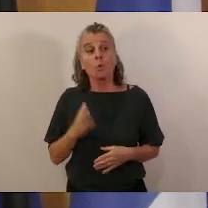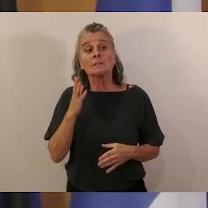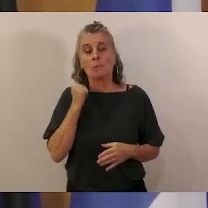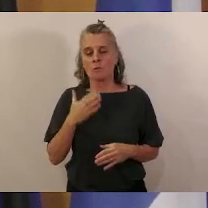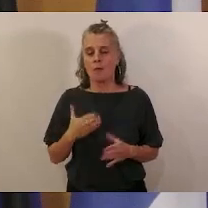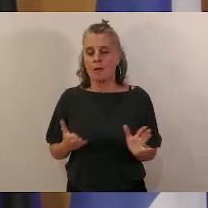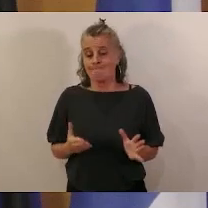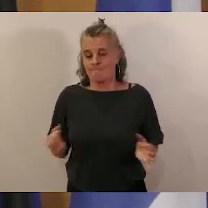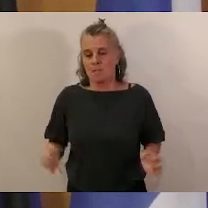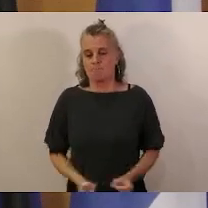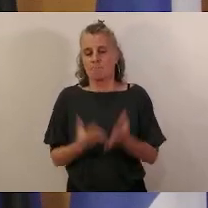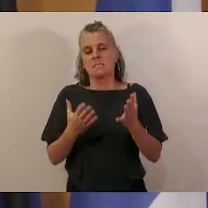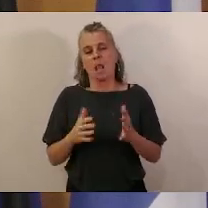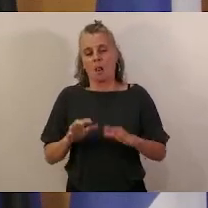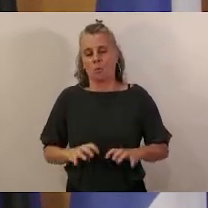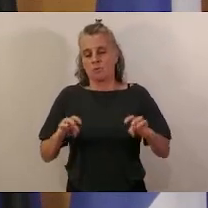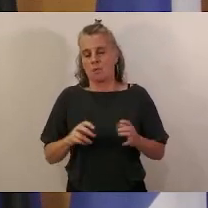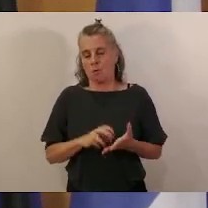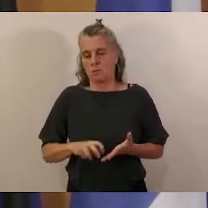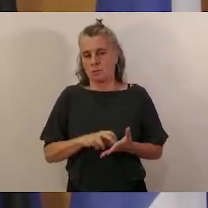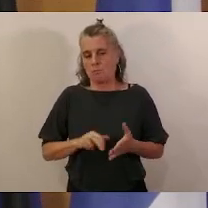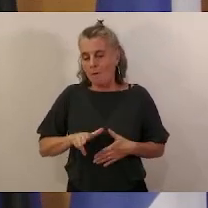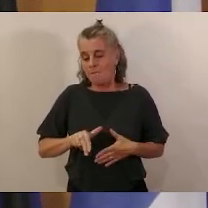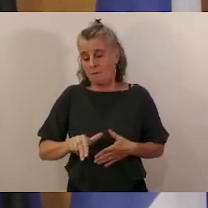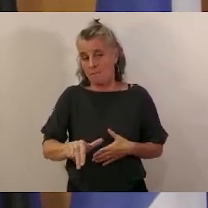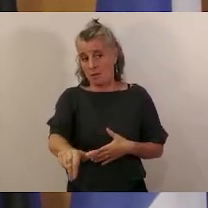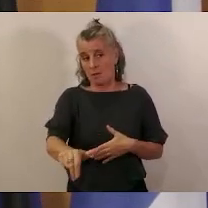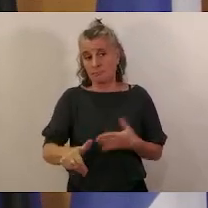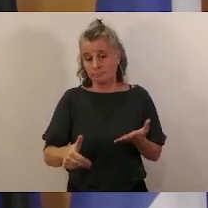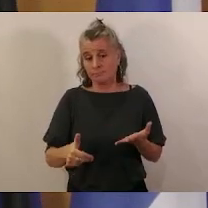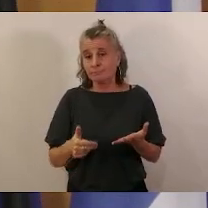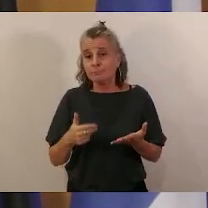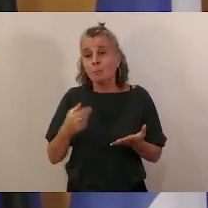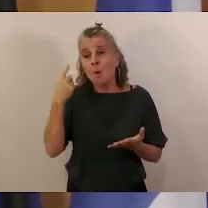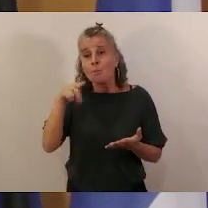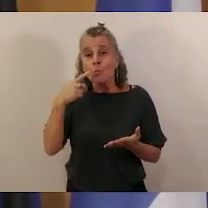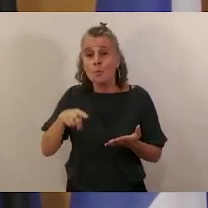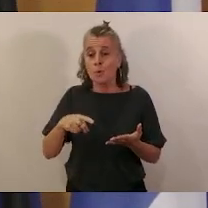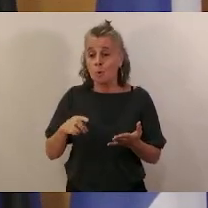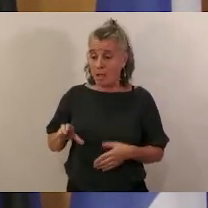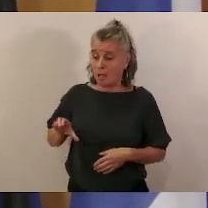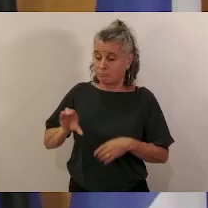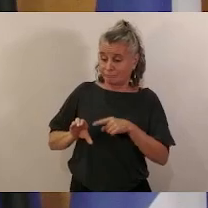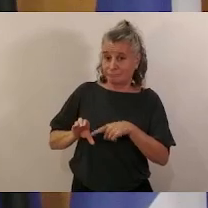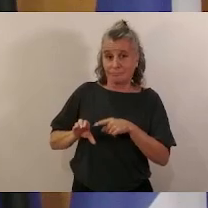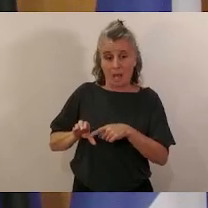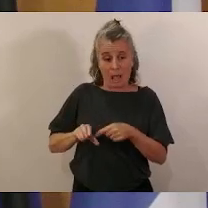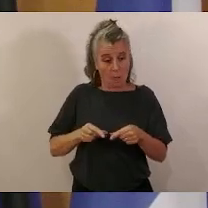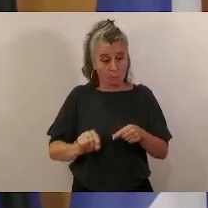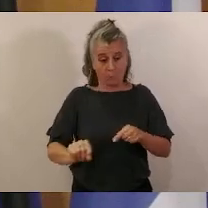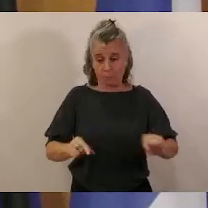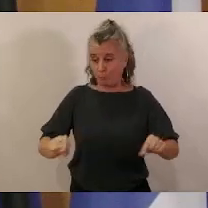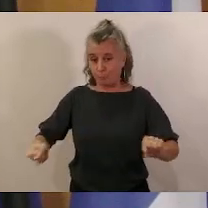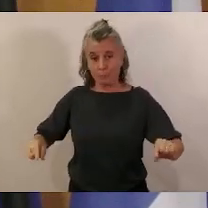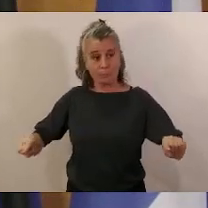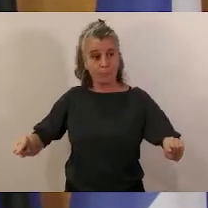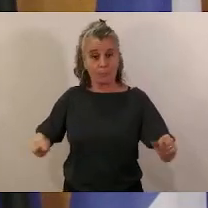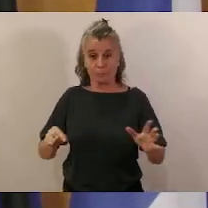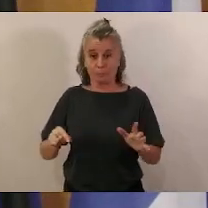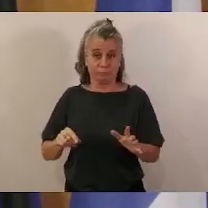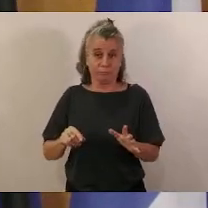d'arrondissement spécial sur la ventilation en fait de cette somme dans un budget